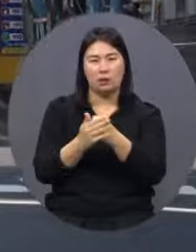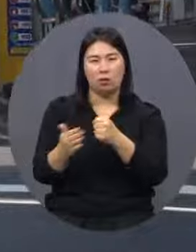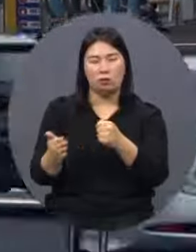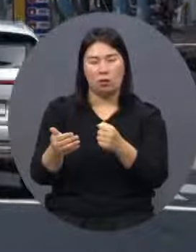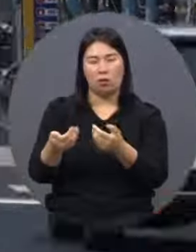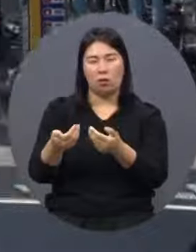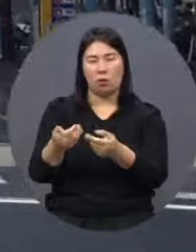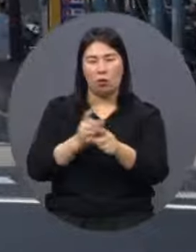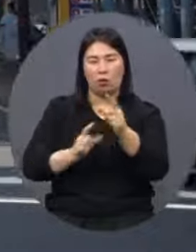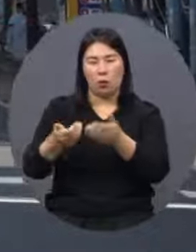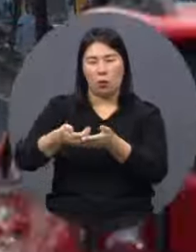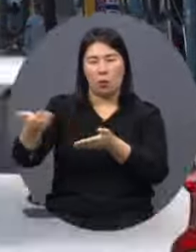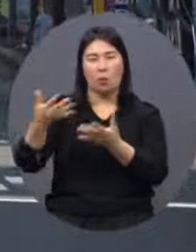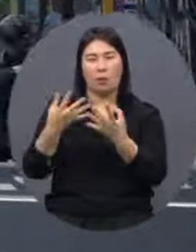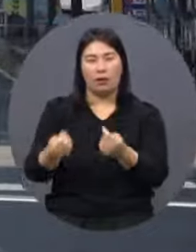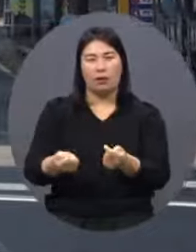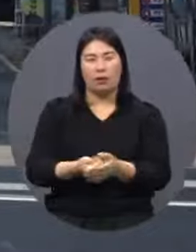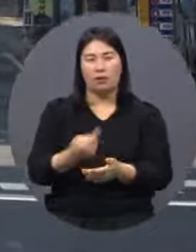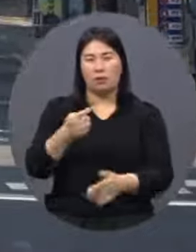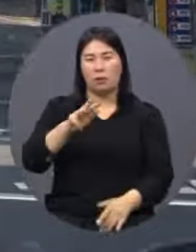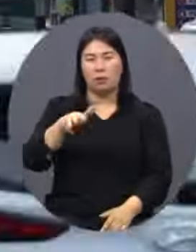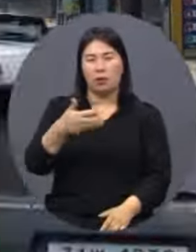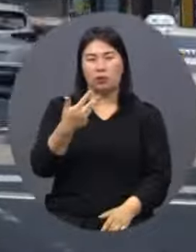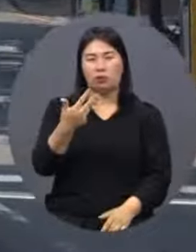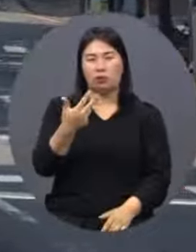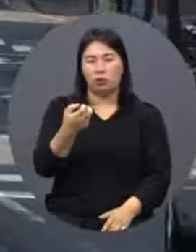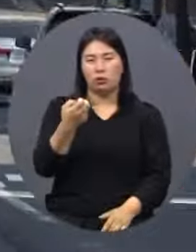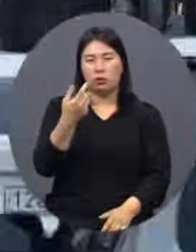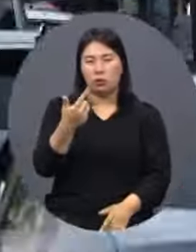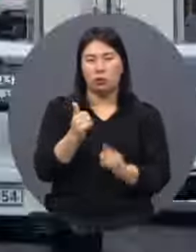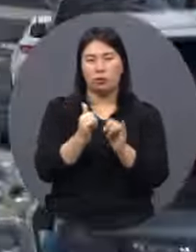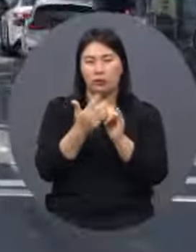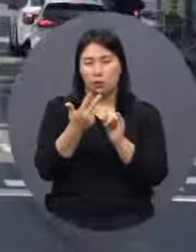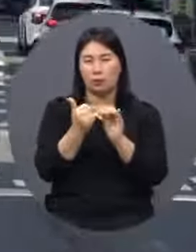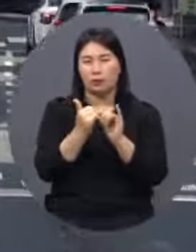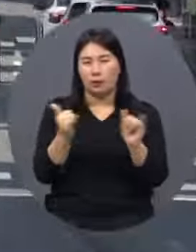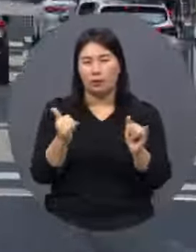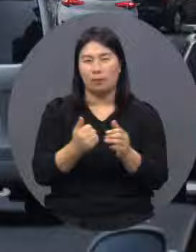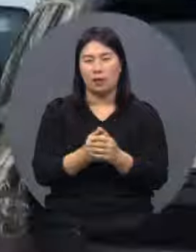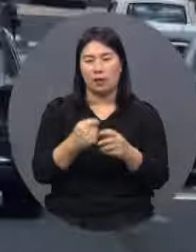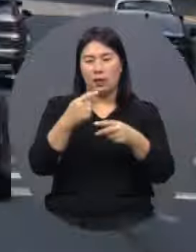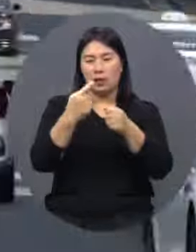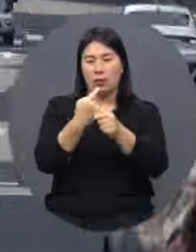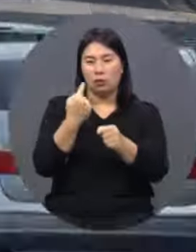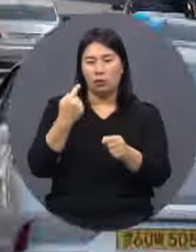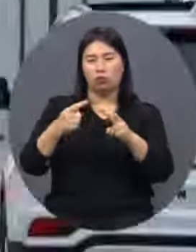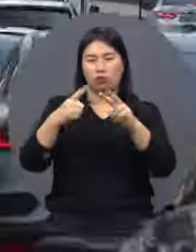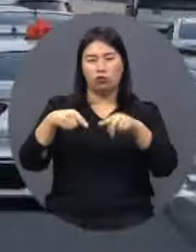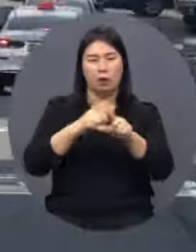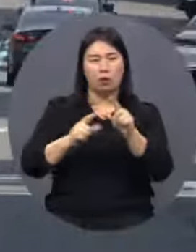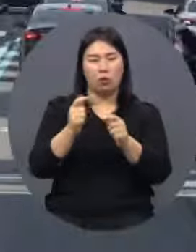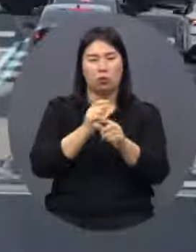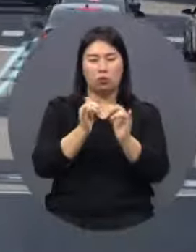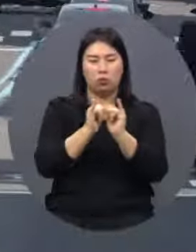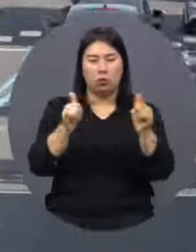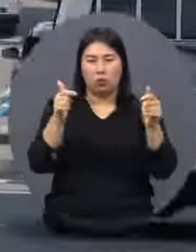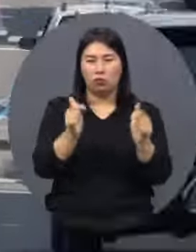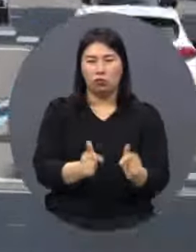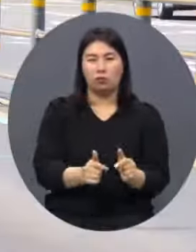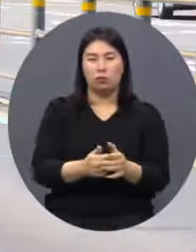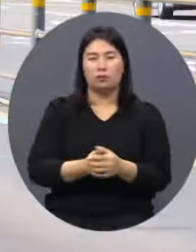순유출 인구가 87명을 기록했습니다 1년 전보다 두 배 넘게 인구가 줄어든